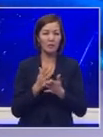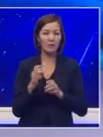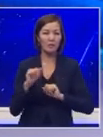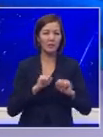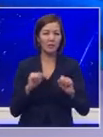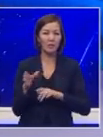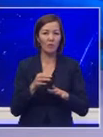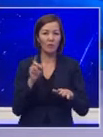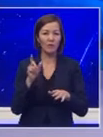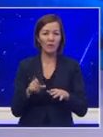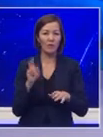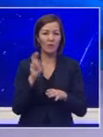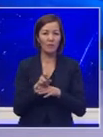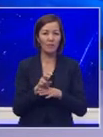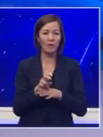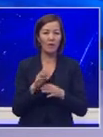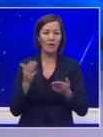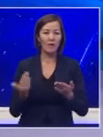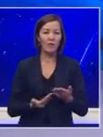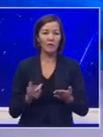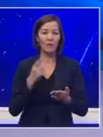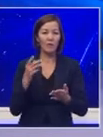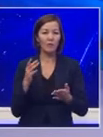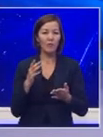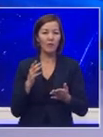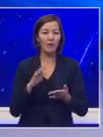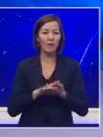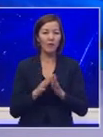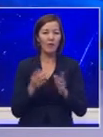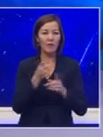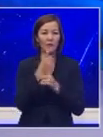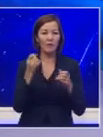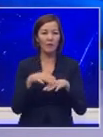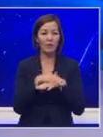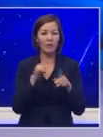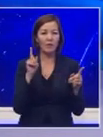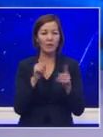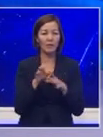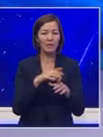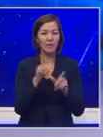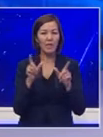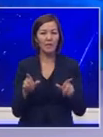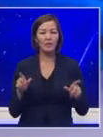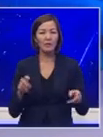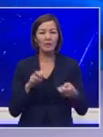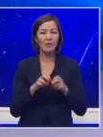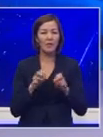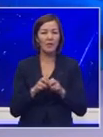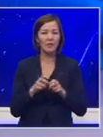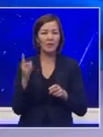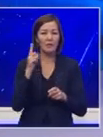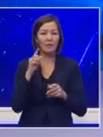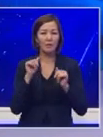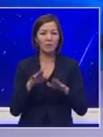Марат Сұлтанғазиев ауданның әлеуметтік-экономикалық ахуалынан ақпар алып халықпен кездесті. Азаматтардың қордаланып қалған мәселелерін